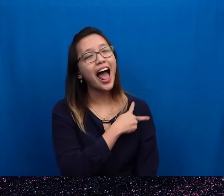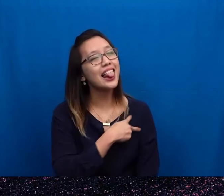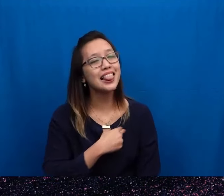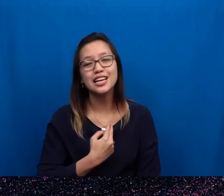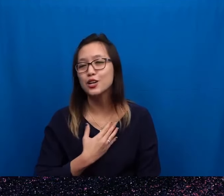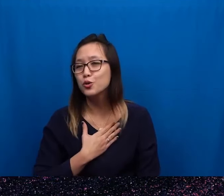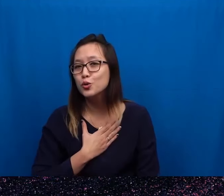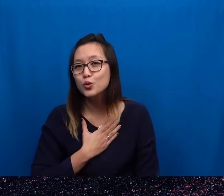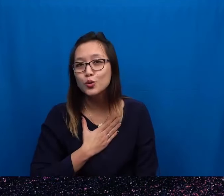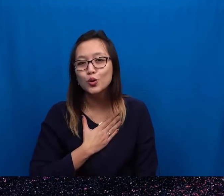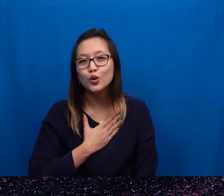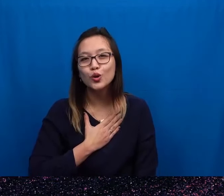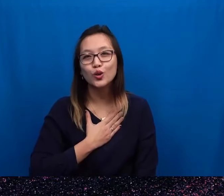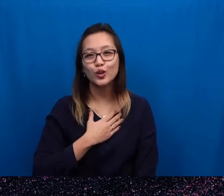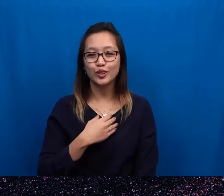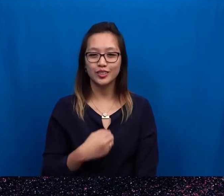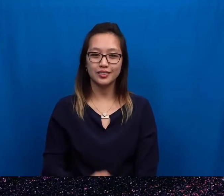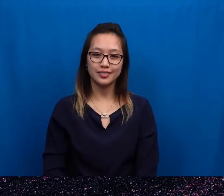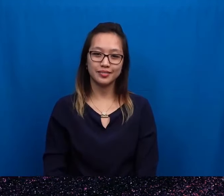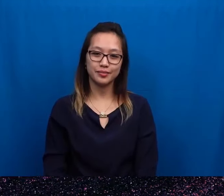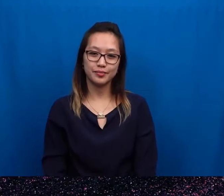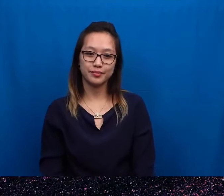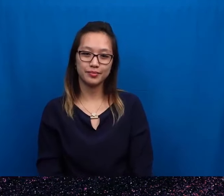seruan hatiku,